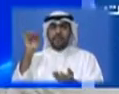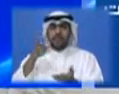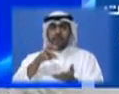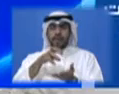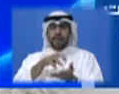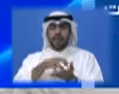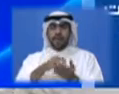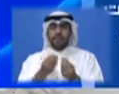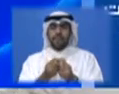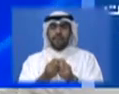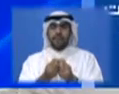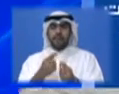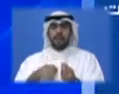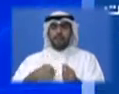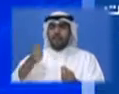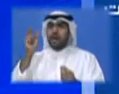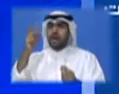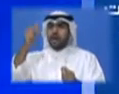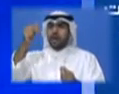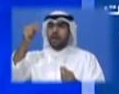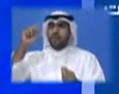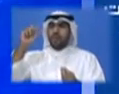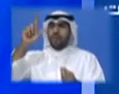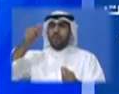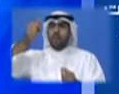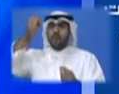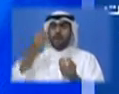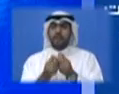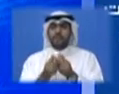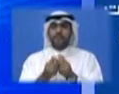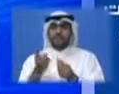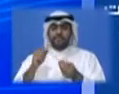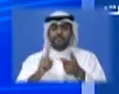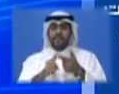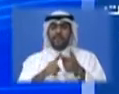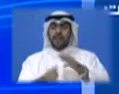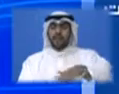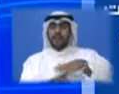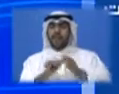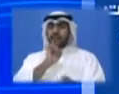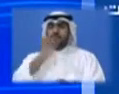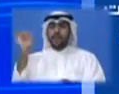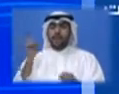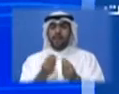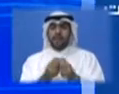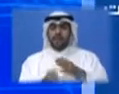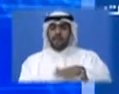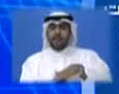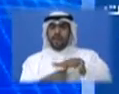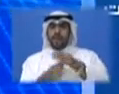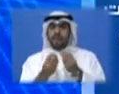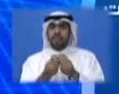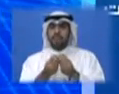سانتوس رئيس جمهورية أنغولا وفخامة الرئيس خوان أورلاندو هيرنانديز الفاردو رئيس